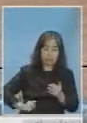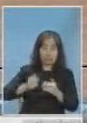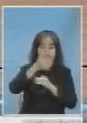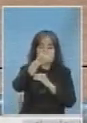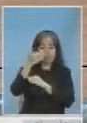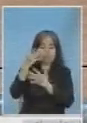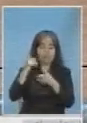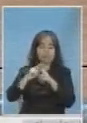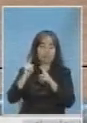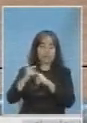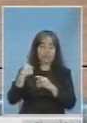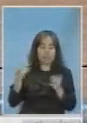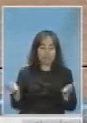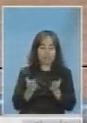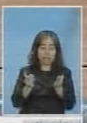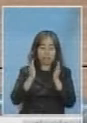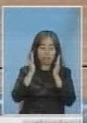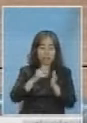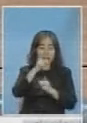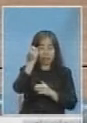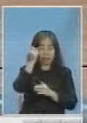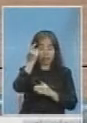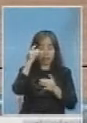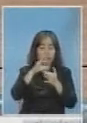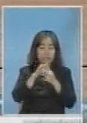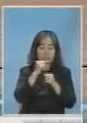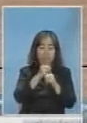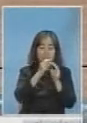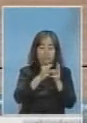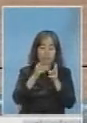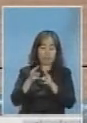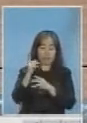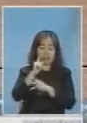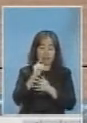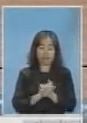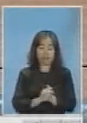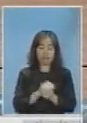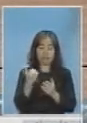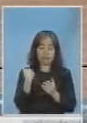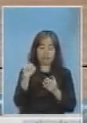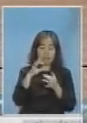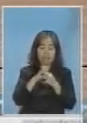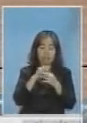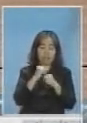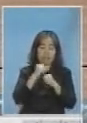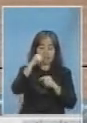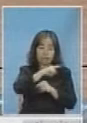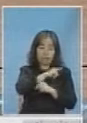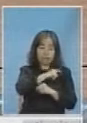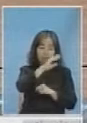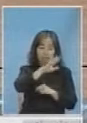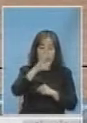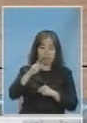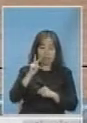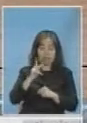และก็เสริมสร้างให้ประชาชนตระหนักในหน้าที่ที่ต้องพิทักษ์รักษาไว้ซึ่งชาติศาสนาพระมหากษัตริย์เนี่ยเป็นหน้าที่อยู่แล้วกรมน.ต้อง